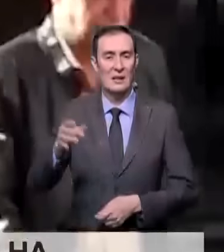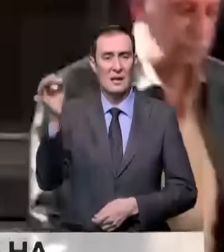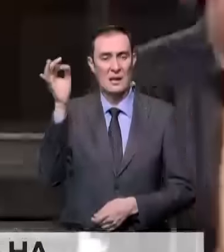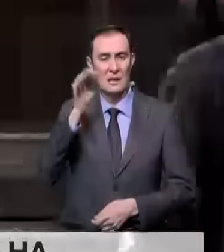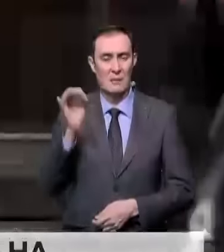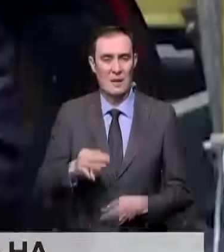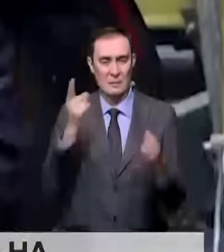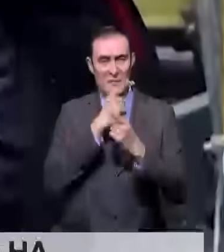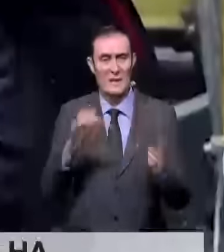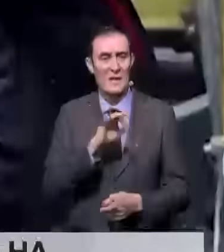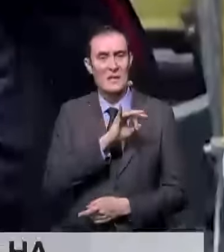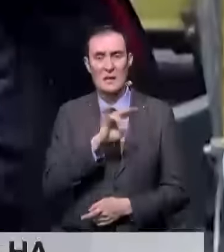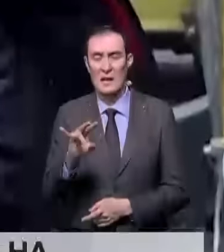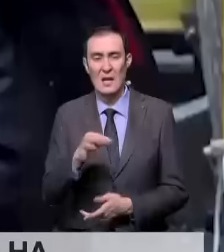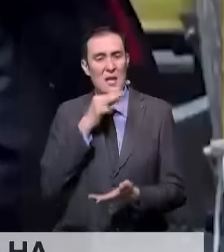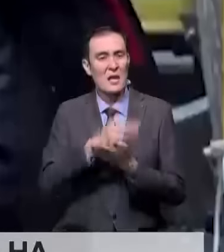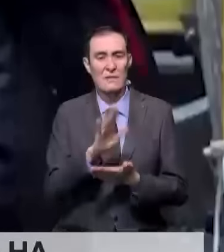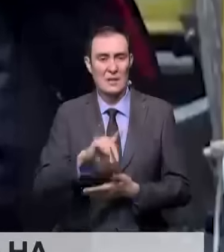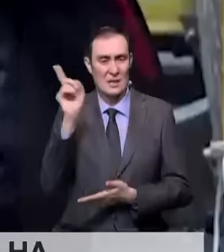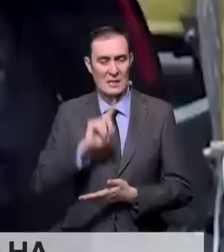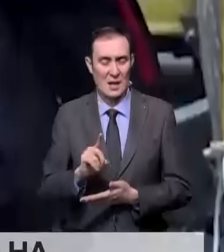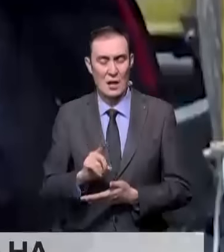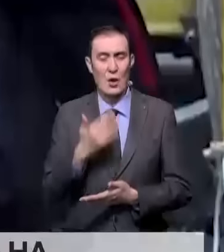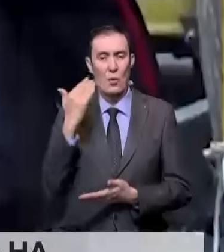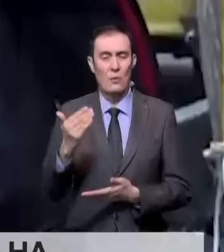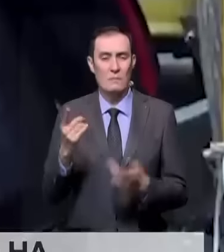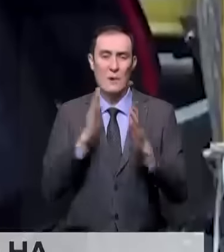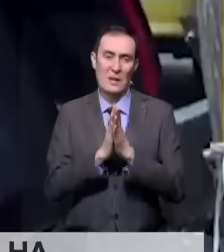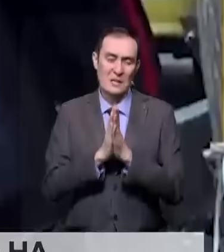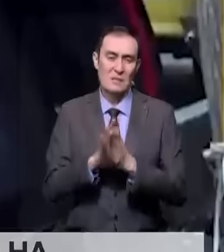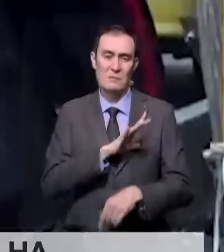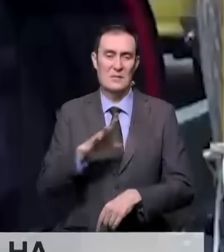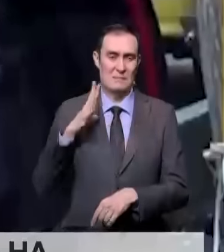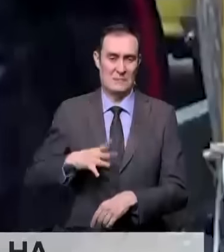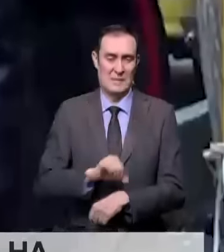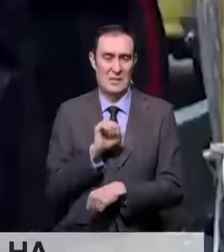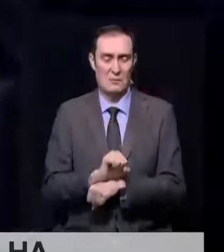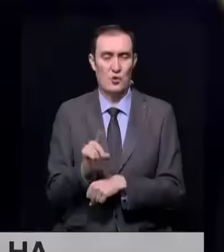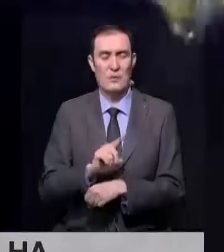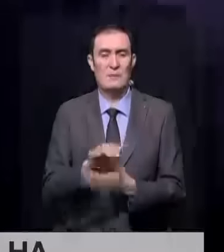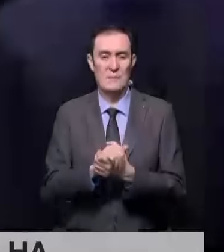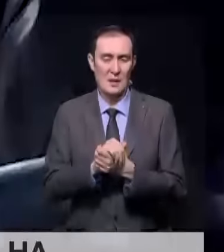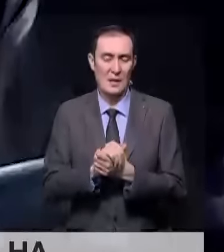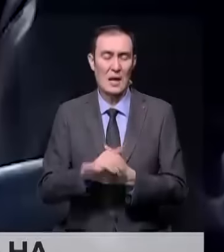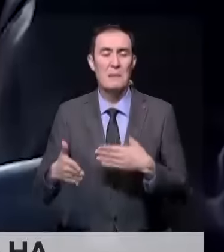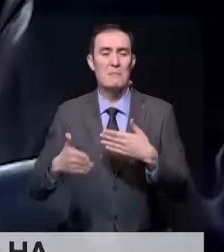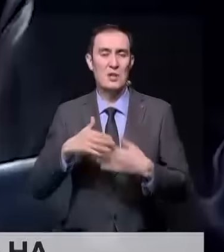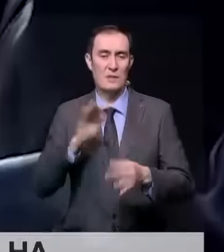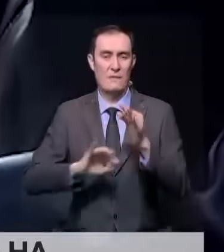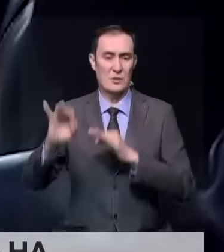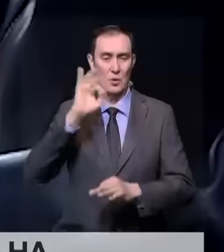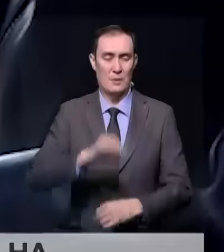Шольц призвал Иран не отвечать на атаку Израиля. Политик возвал стороны к сдержанности для достижения мира на Ближнем